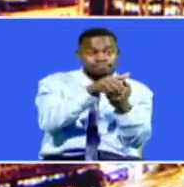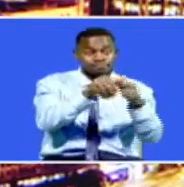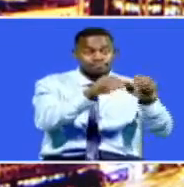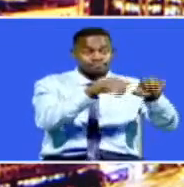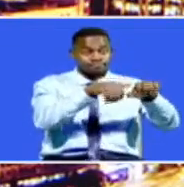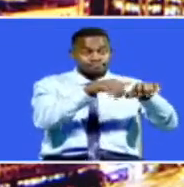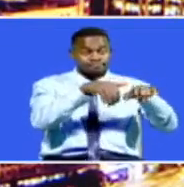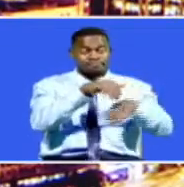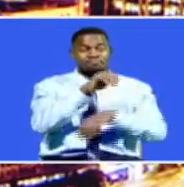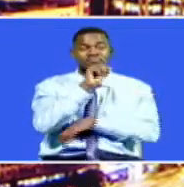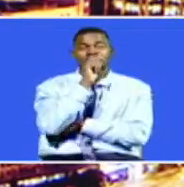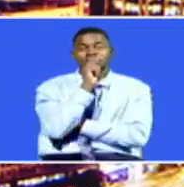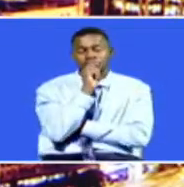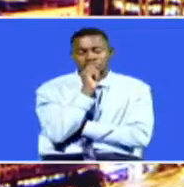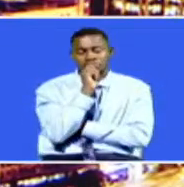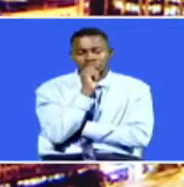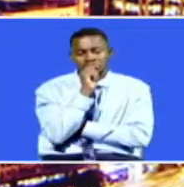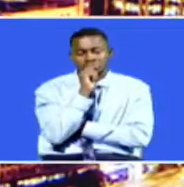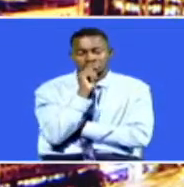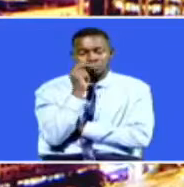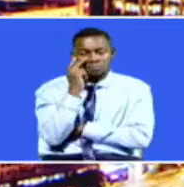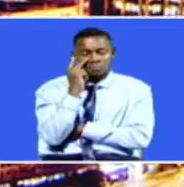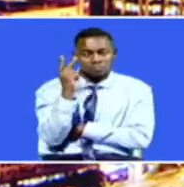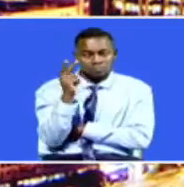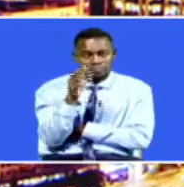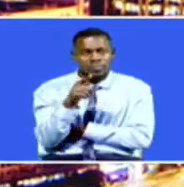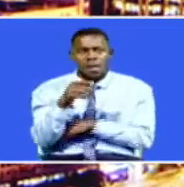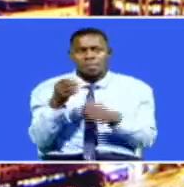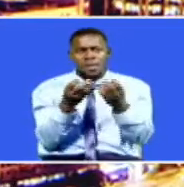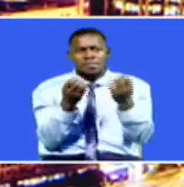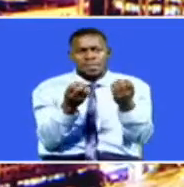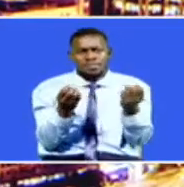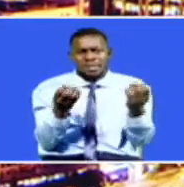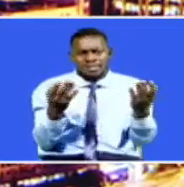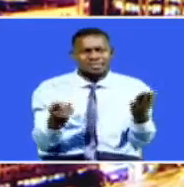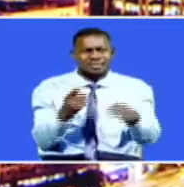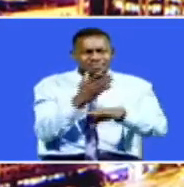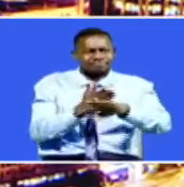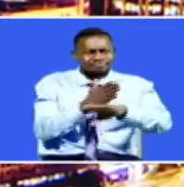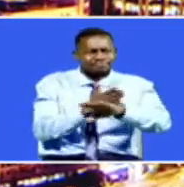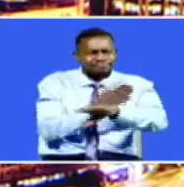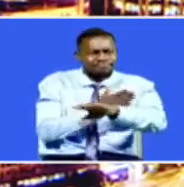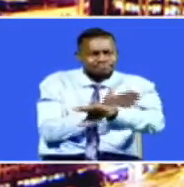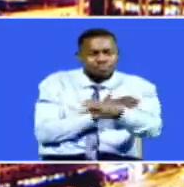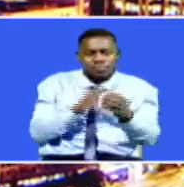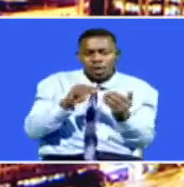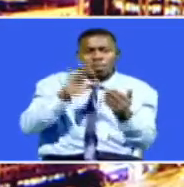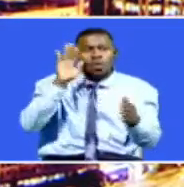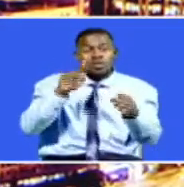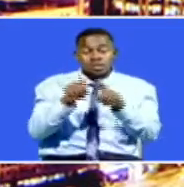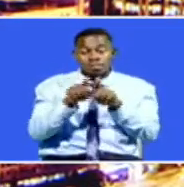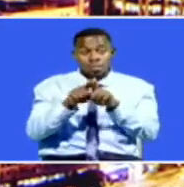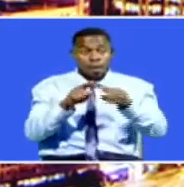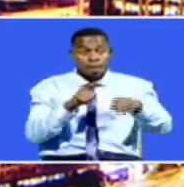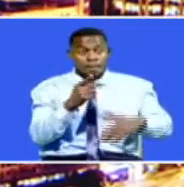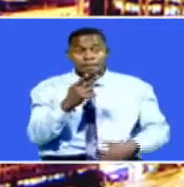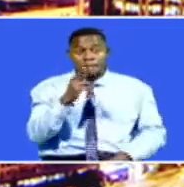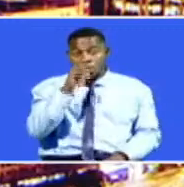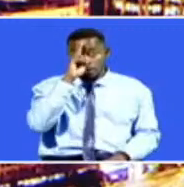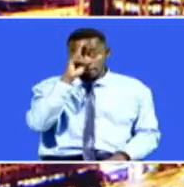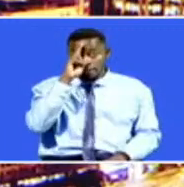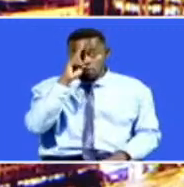katika sehemu tofauti karibu na kituo hicho, wengine wakiuguza majeraha ya risasi, huku kamishna mkuu wa eneo la Tarbo